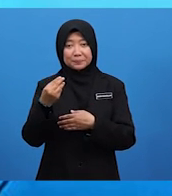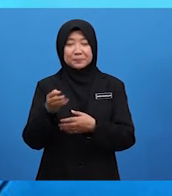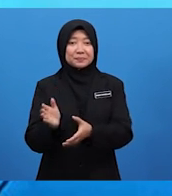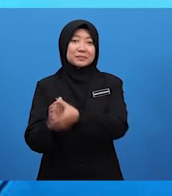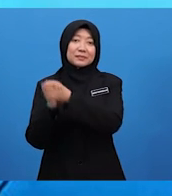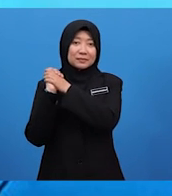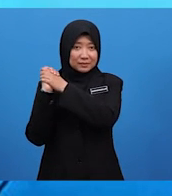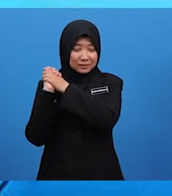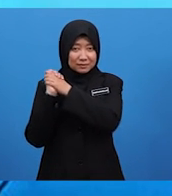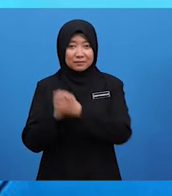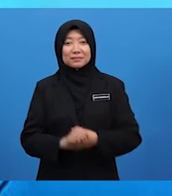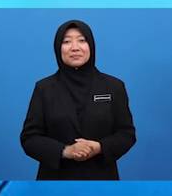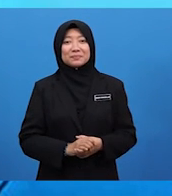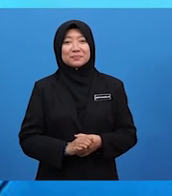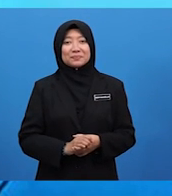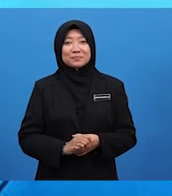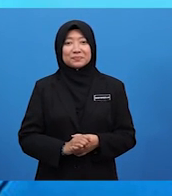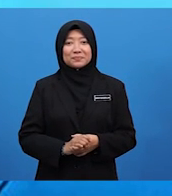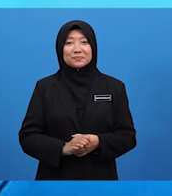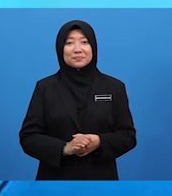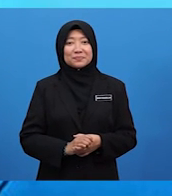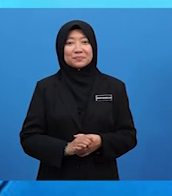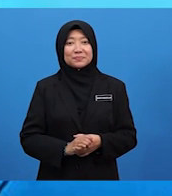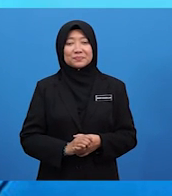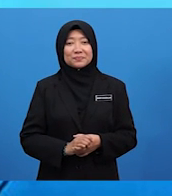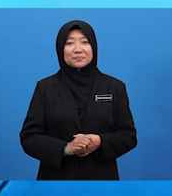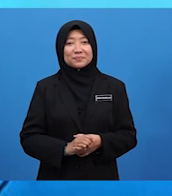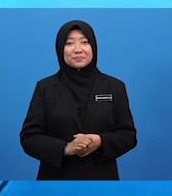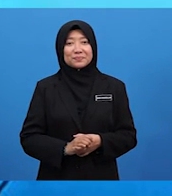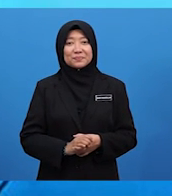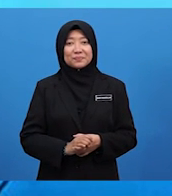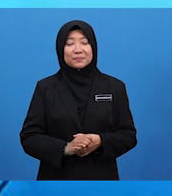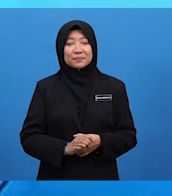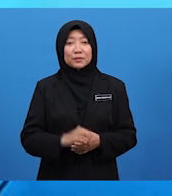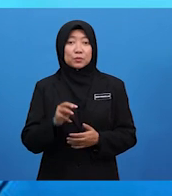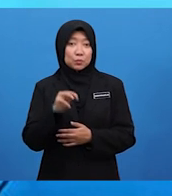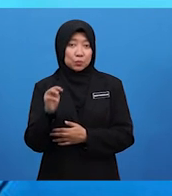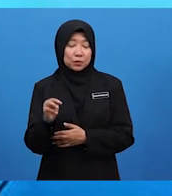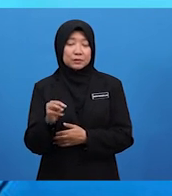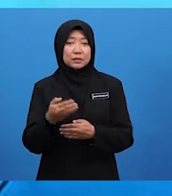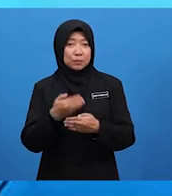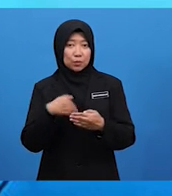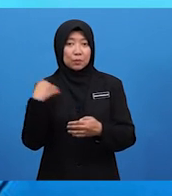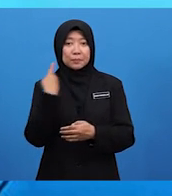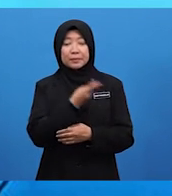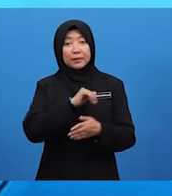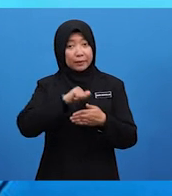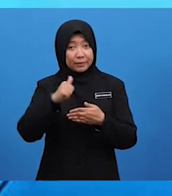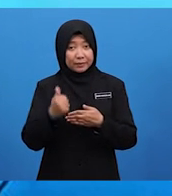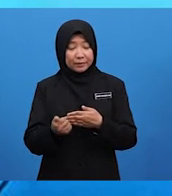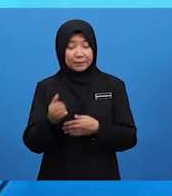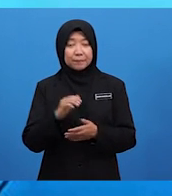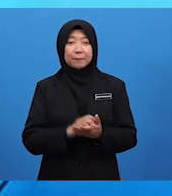Tahniah murid-murid. Murid-murid, sebelum kita